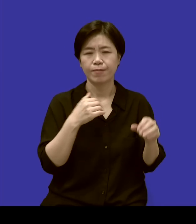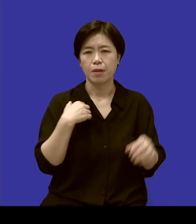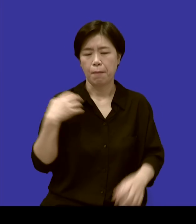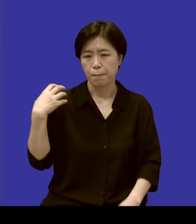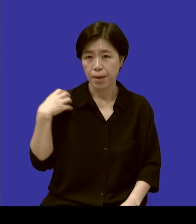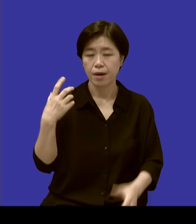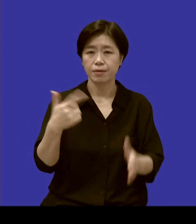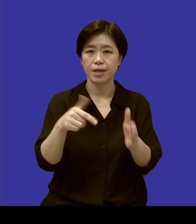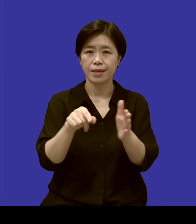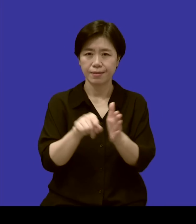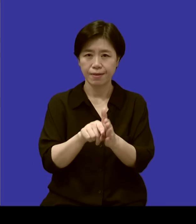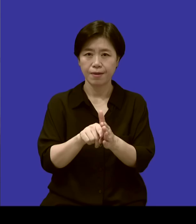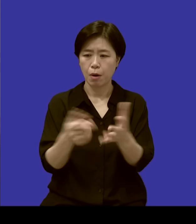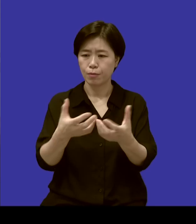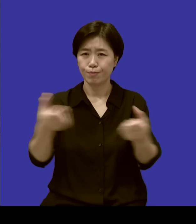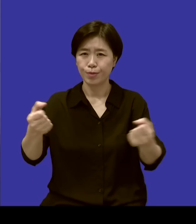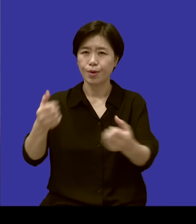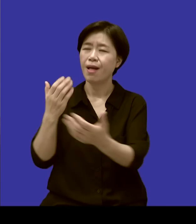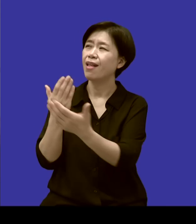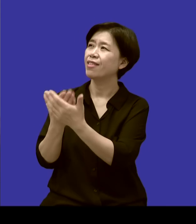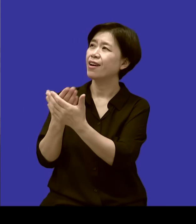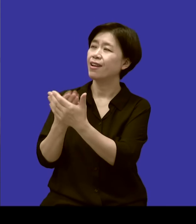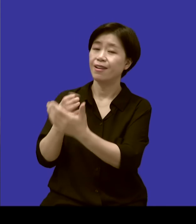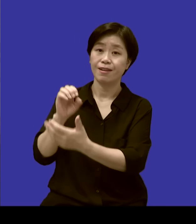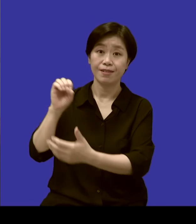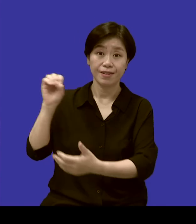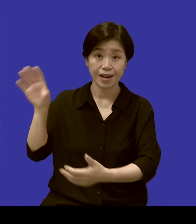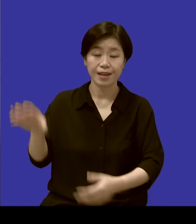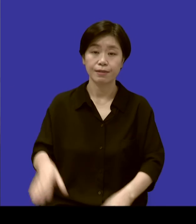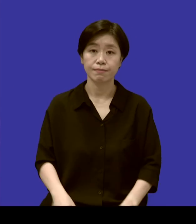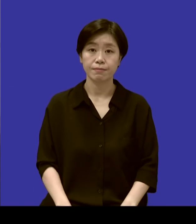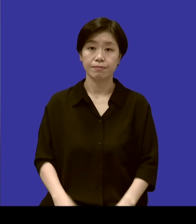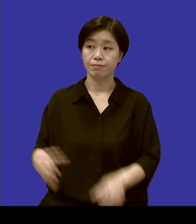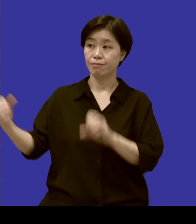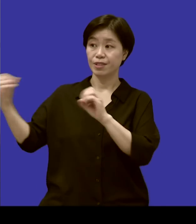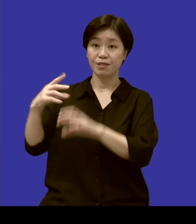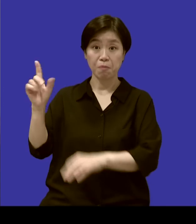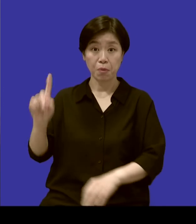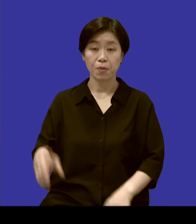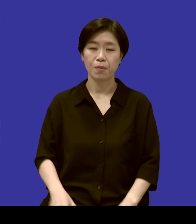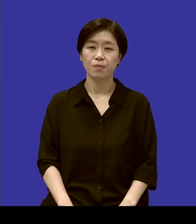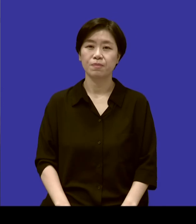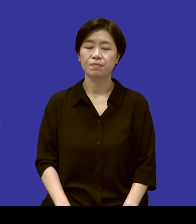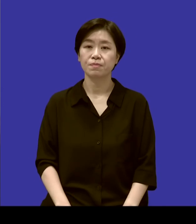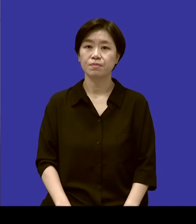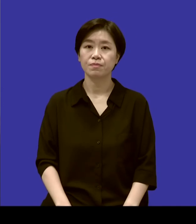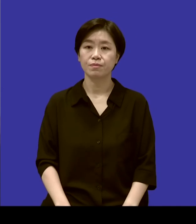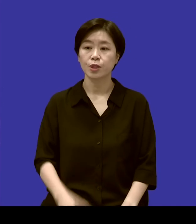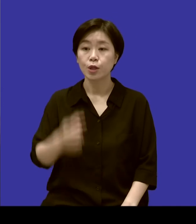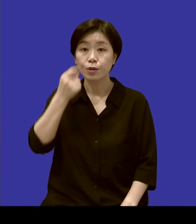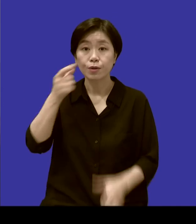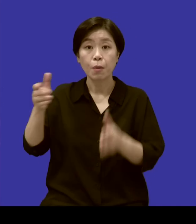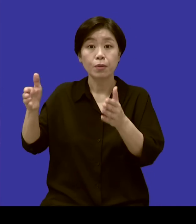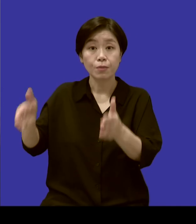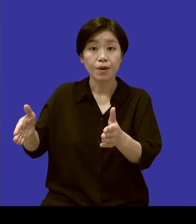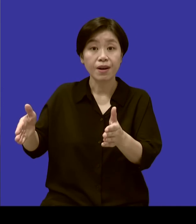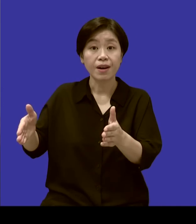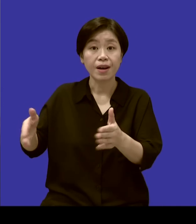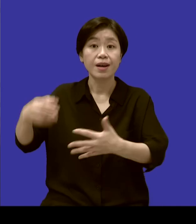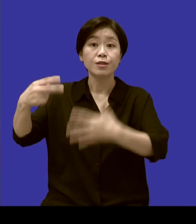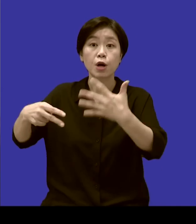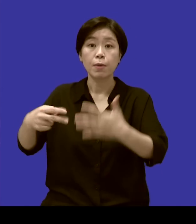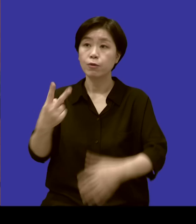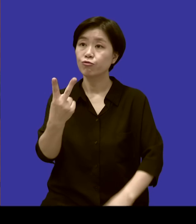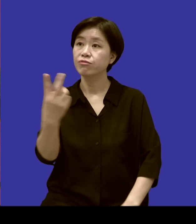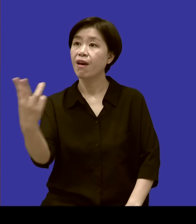몰아주세요 그랬어요. 그래서 그 다음에 기도를 하나님이 어떻게 응답하시냐면은 그럼 아예 6개월에 드라마 2-3개를